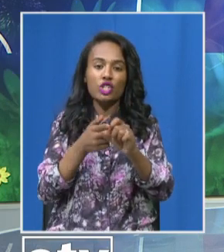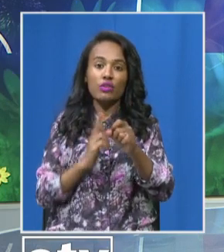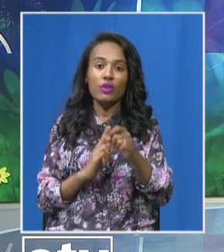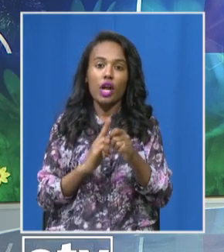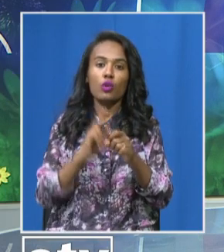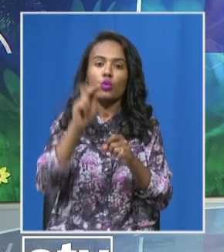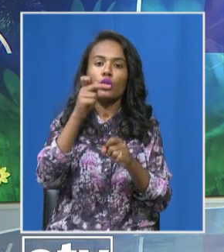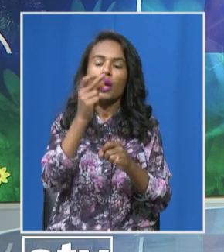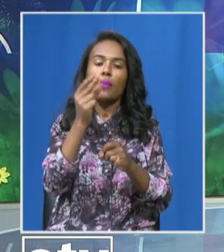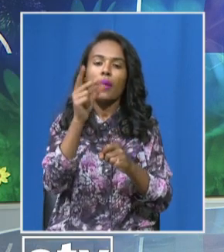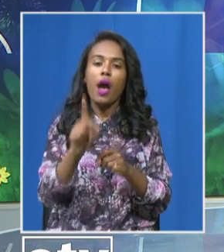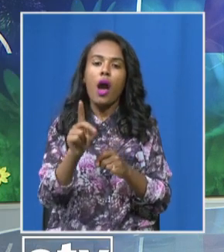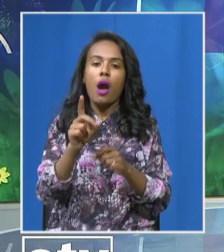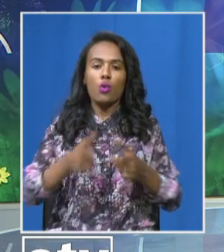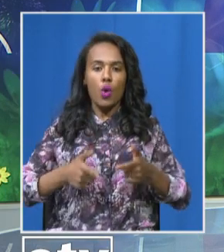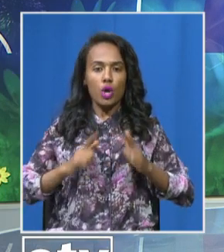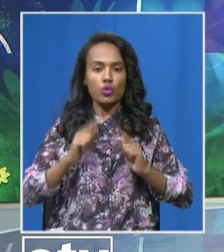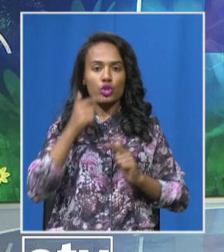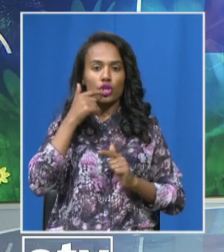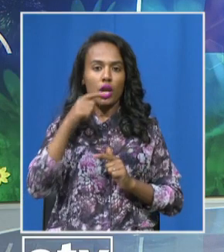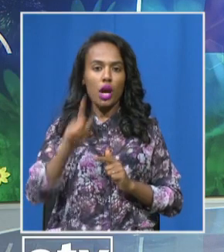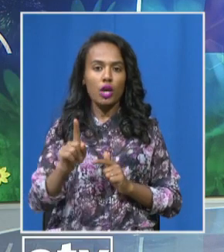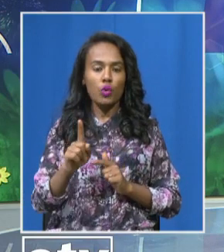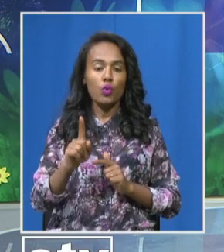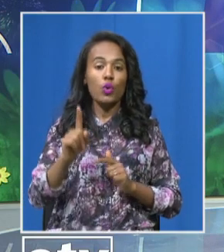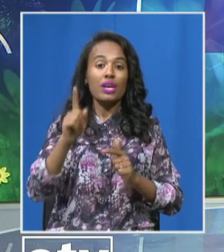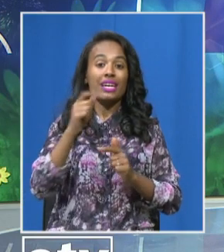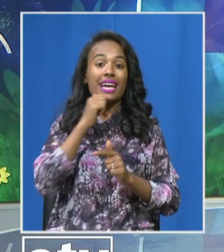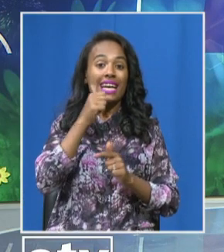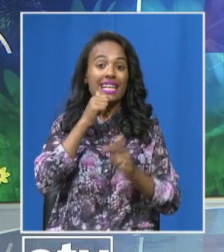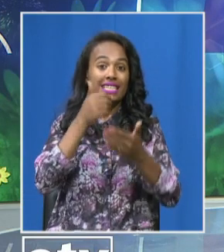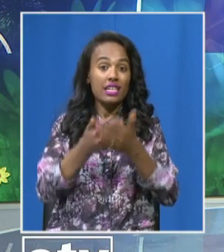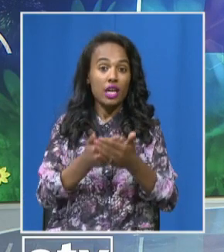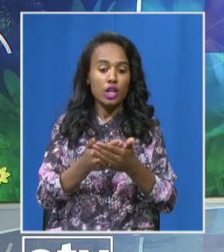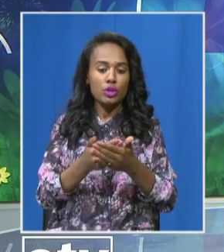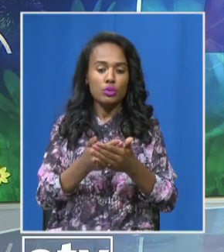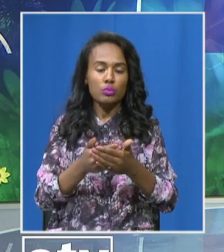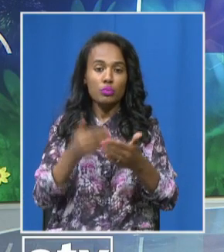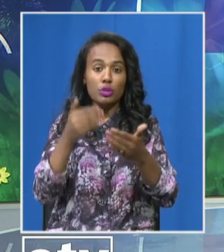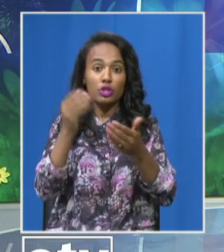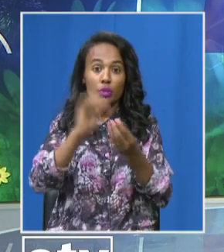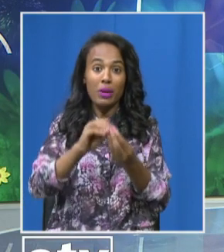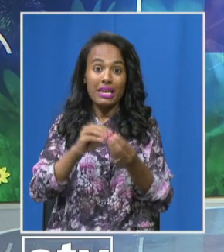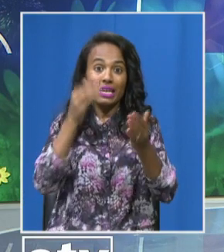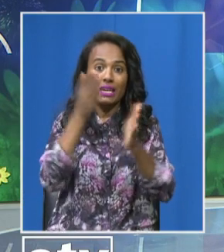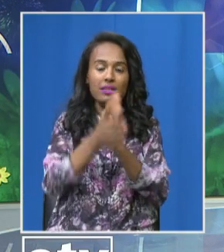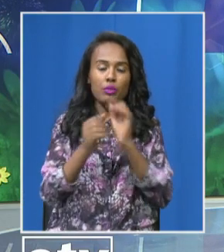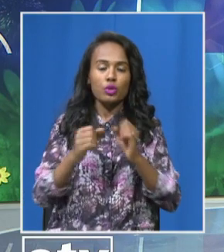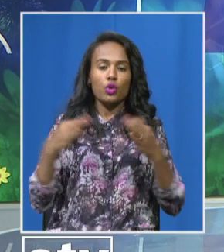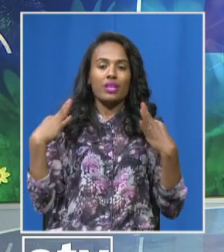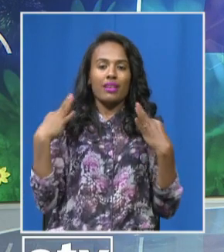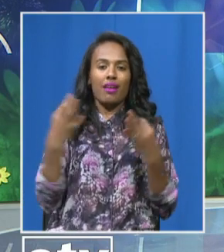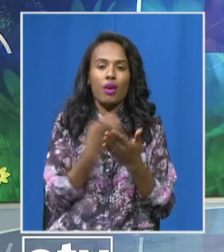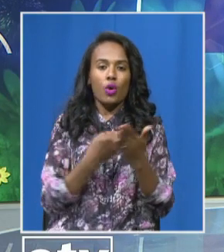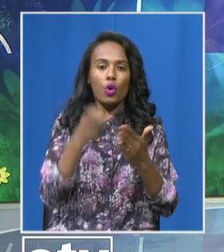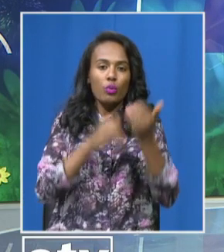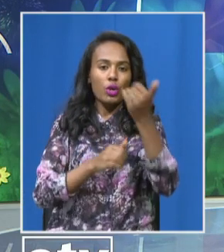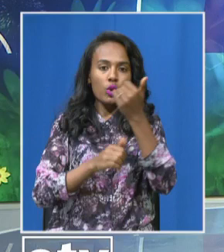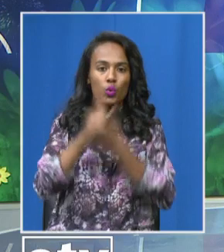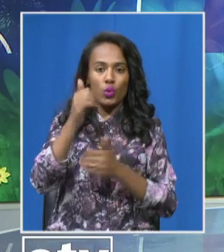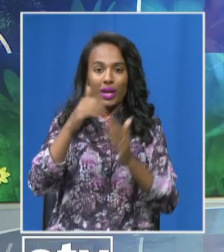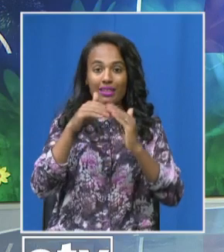የተፈናቀሉ የደምቢያ ወረዳ ነዋሪዎች ተናገሩ። ከእለት ደራሽ እርዳታ ባሻገር ሊከሰት የሚችለውን የጤናና የኢኮኖሚ